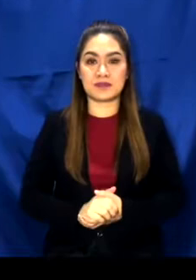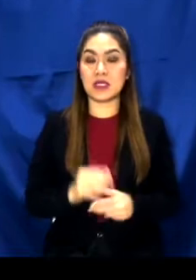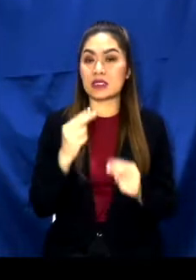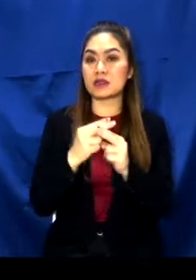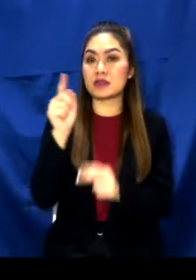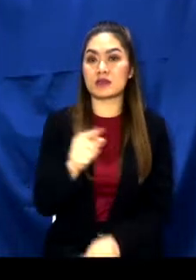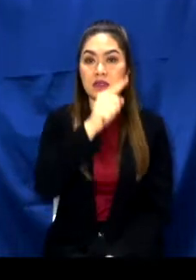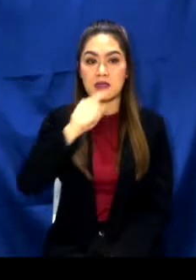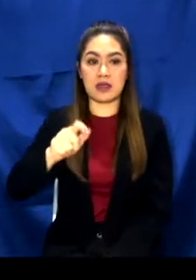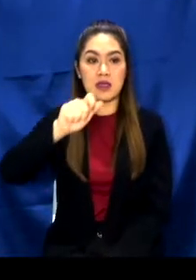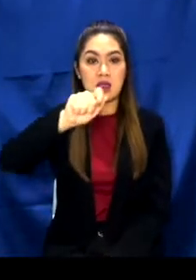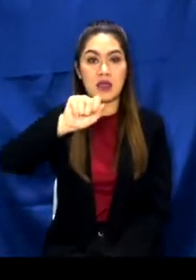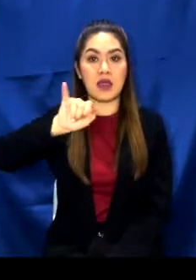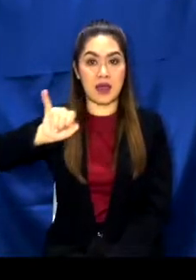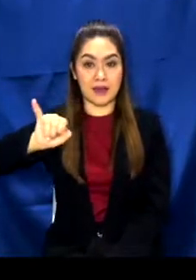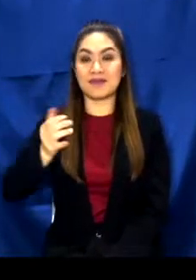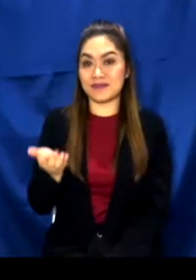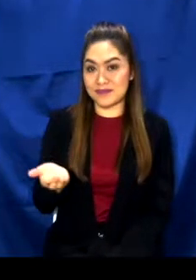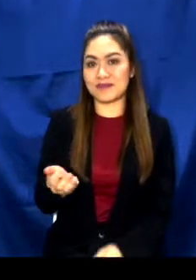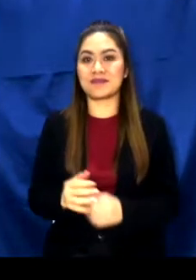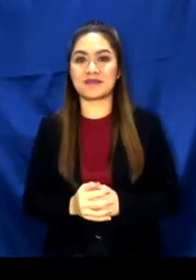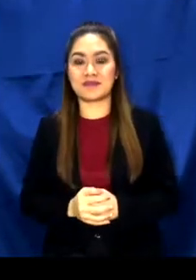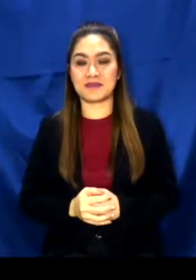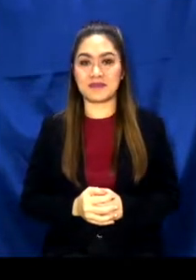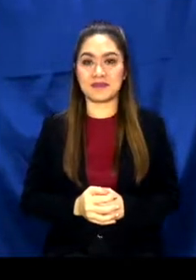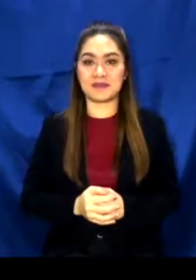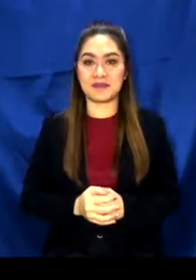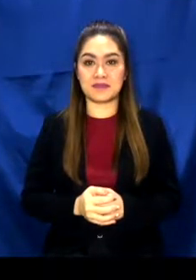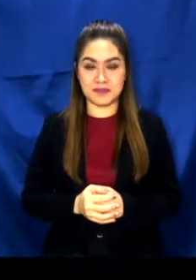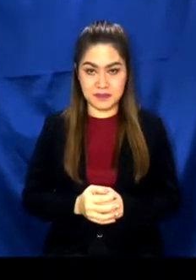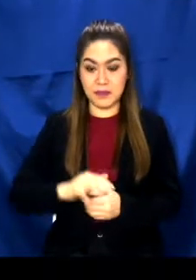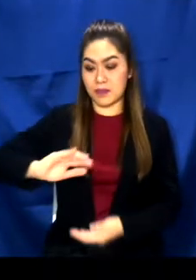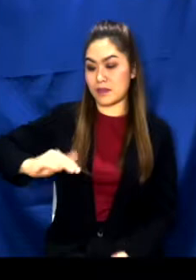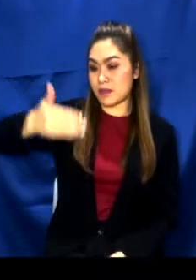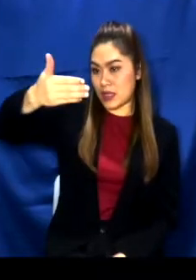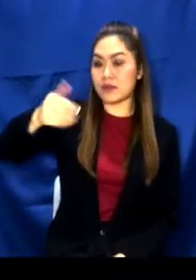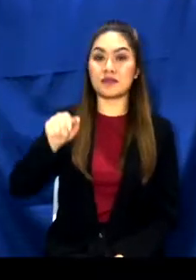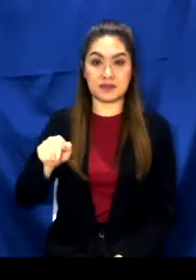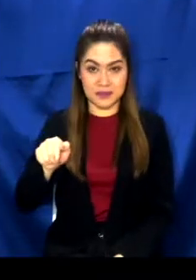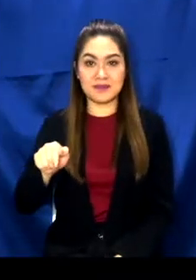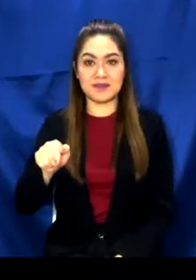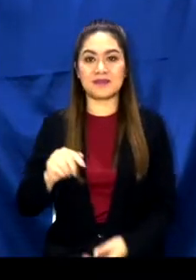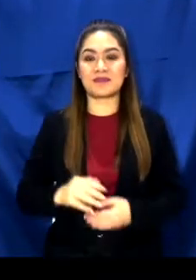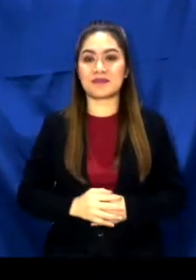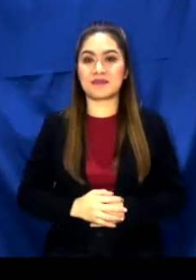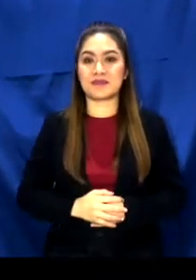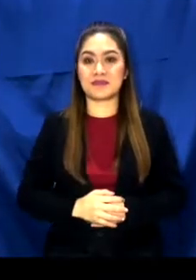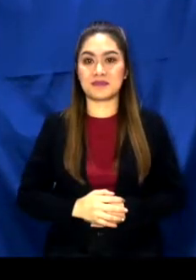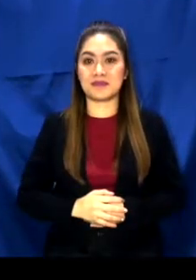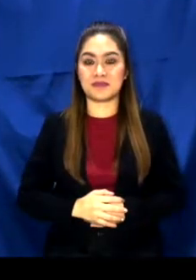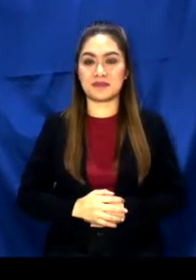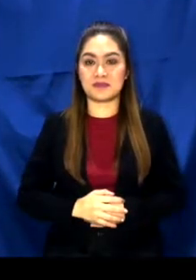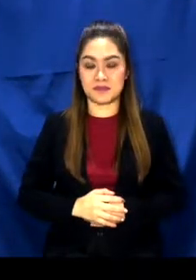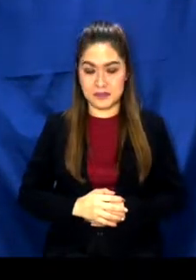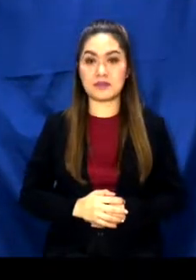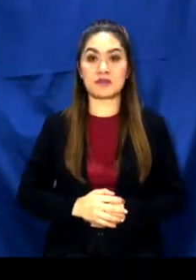ะมีไหมแบบนี้นะคะจะเป็นไอคอน AI แบบนี้พอเปิดมาแล้วมันก็จะเป็นหน้าจอแบบนี้นะคะค่ะ